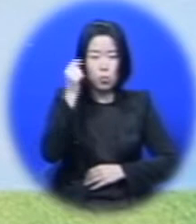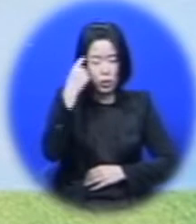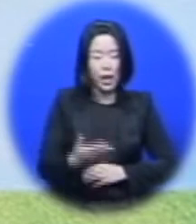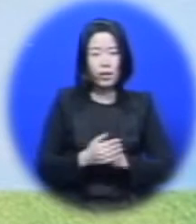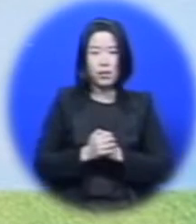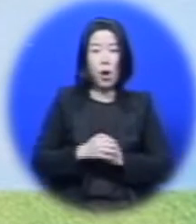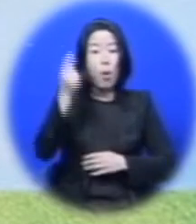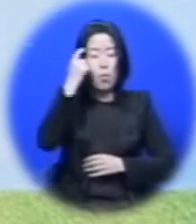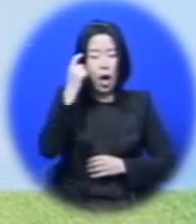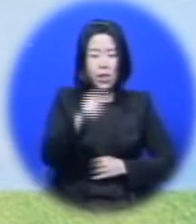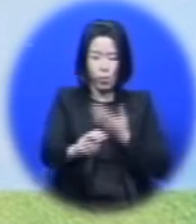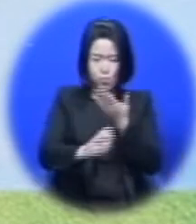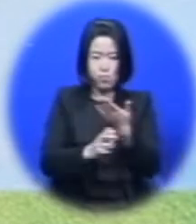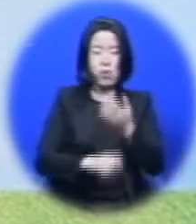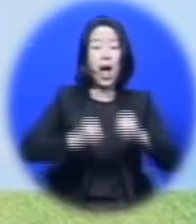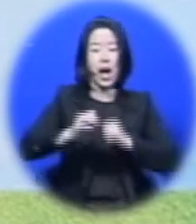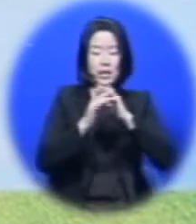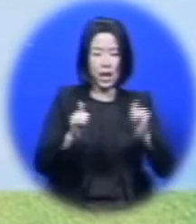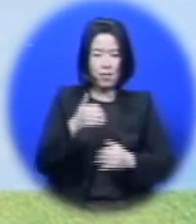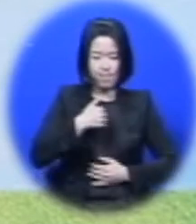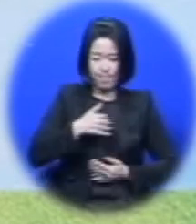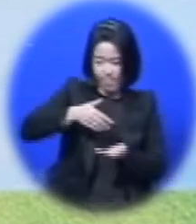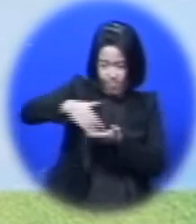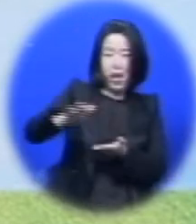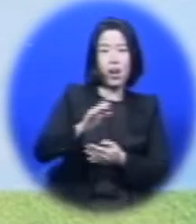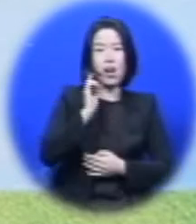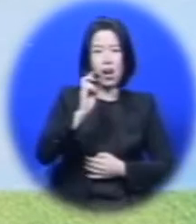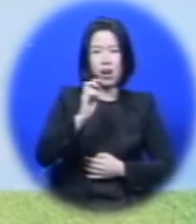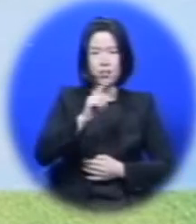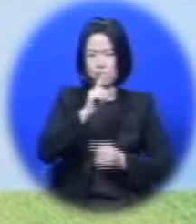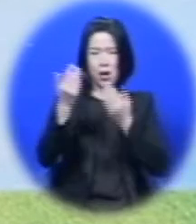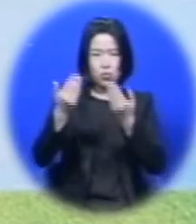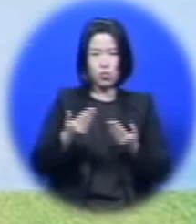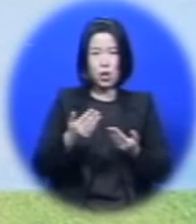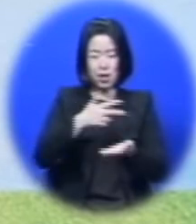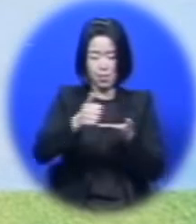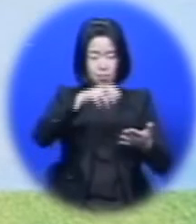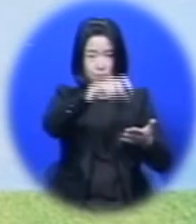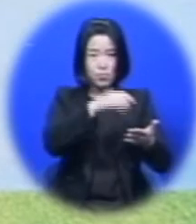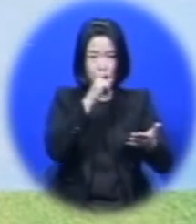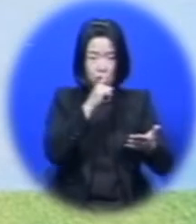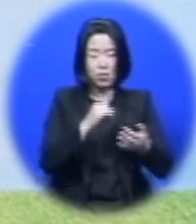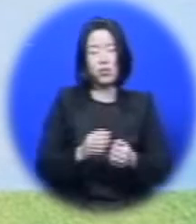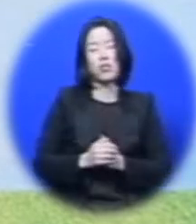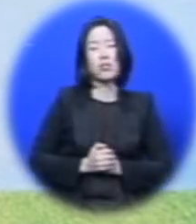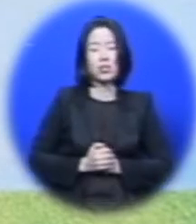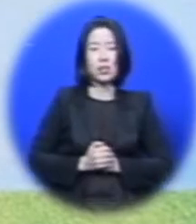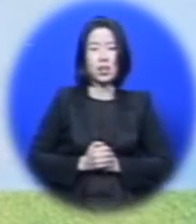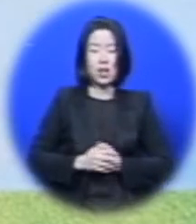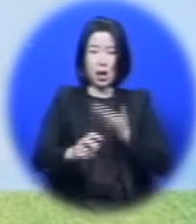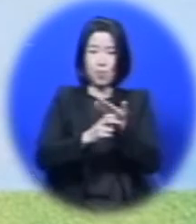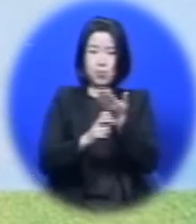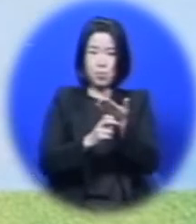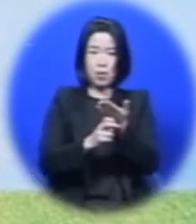왜? 불법을 행하는 자들아 내게서 떠나가라 할 것이라고 우리 주님이 말씀하셨거든요.